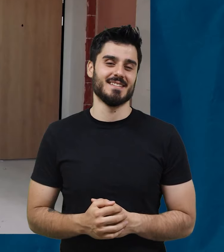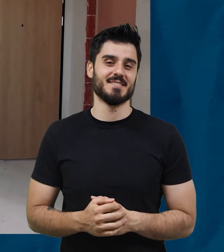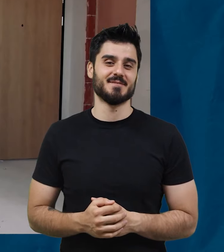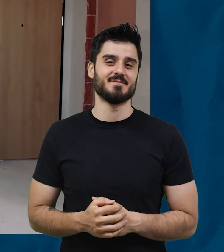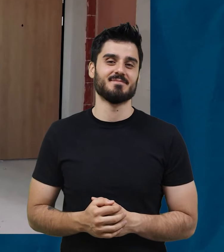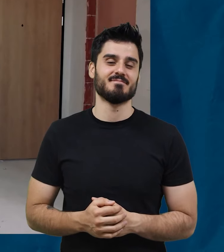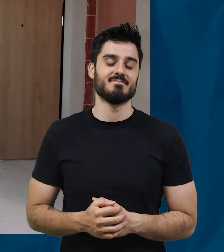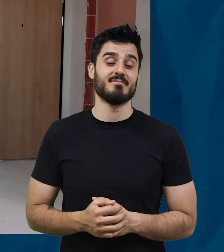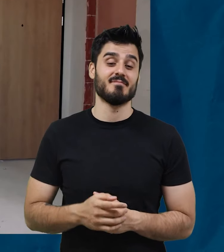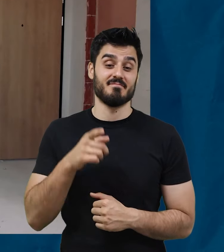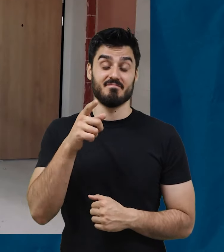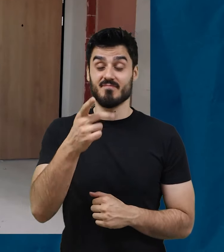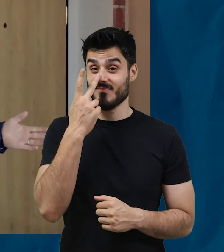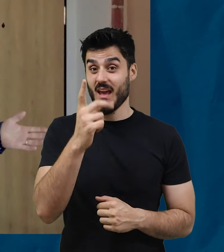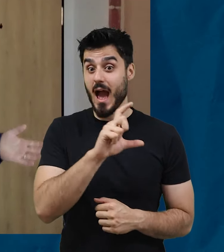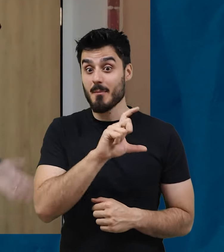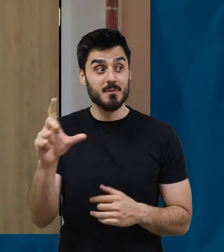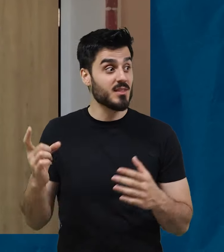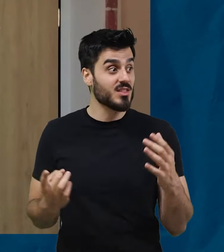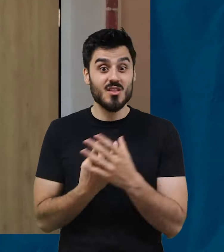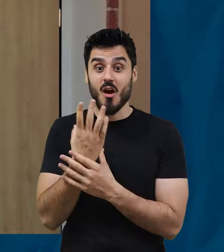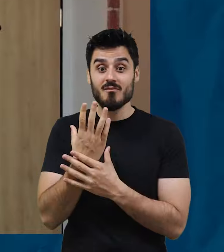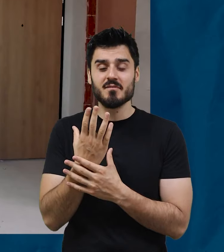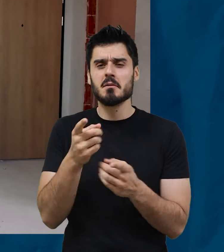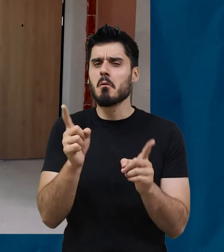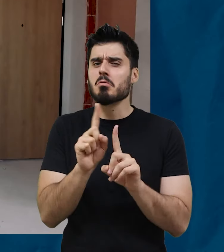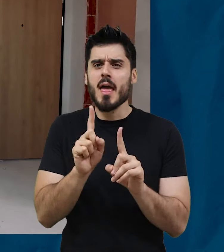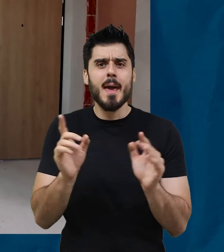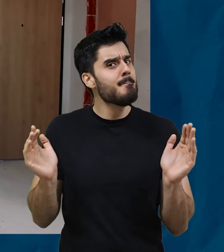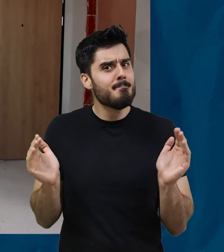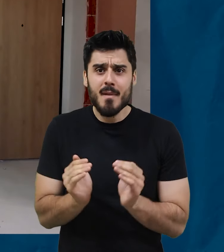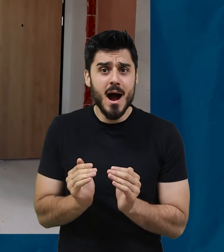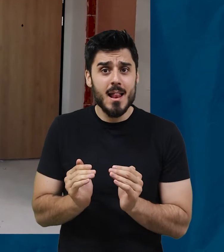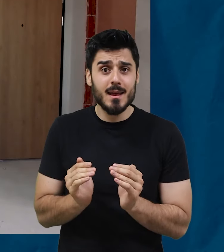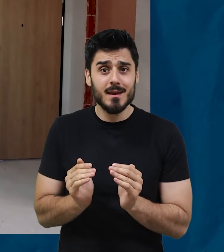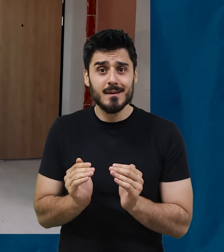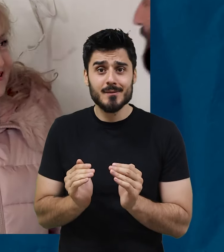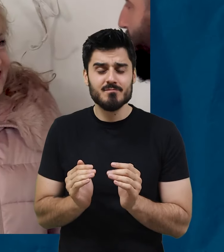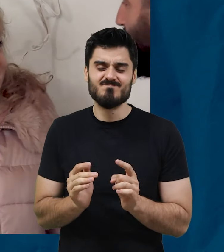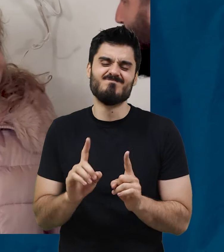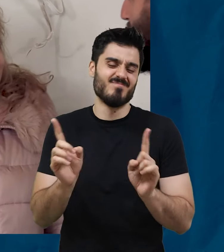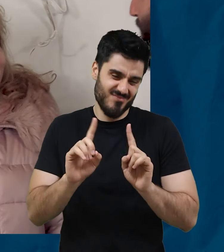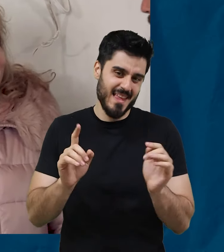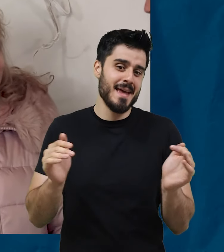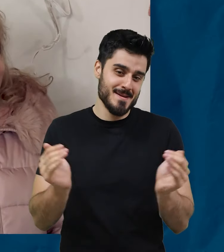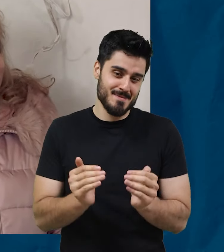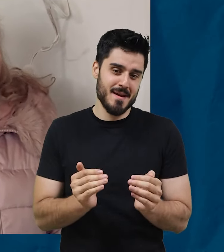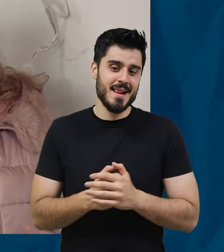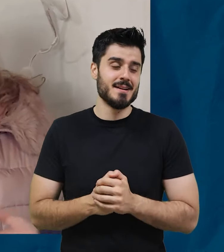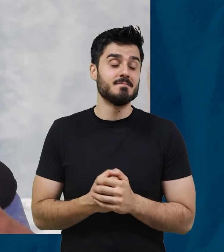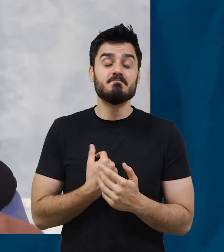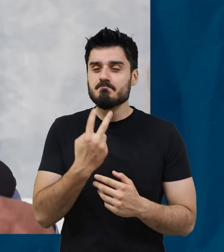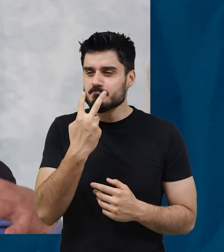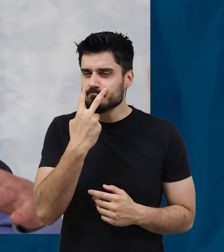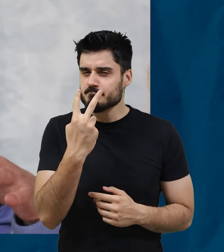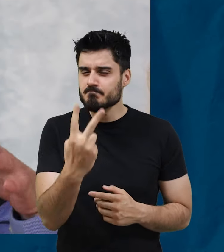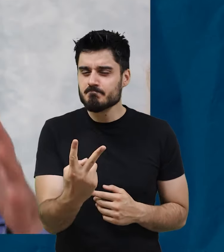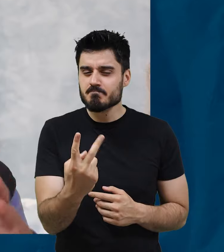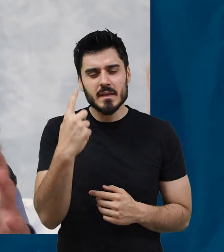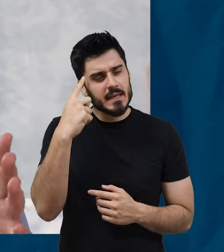Във вашия нов апартамент сме. Не е толкова малък. Определено не е малък. Попаднахме на